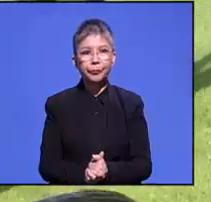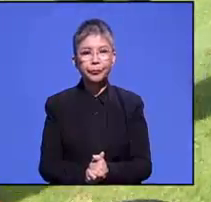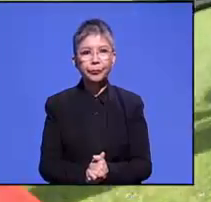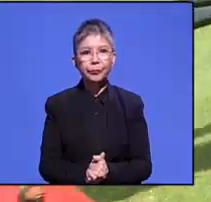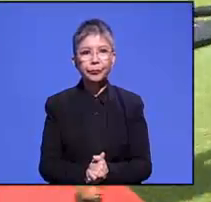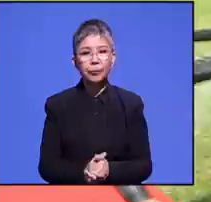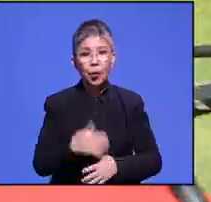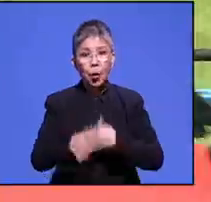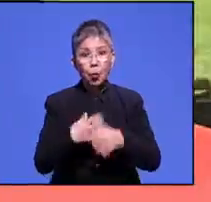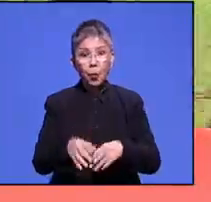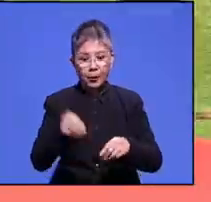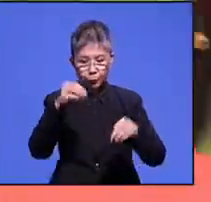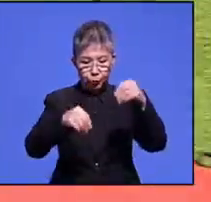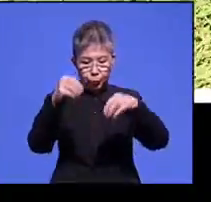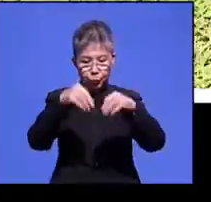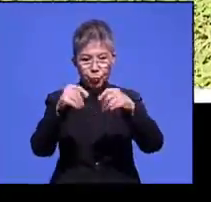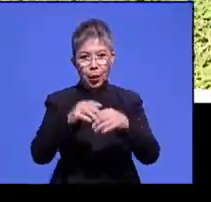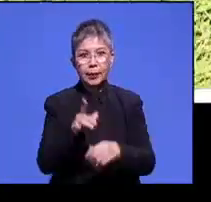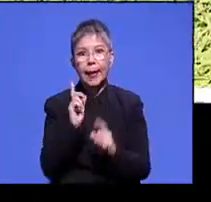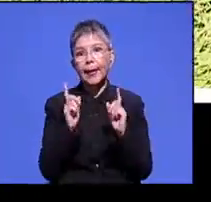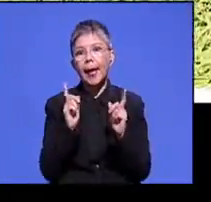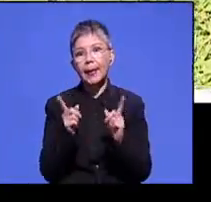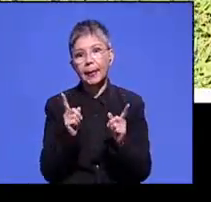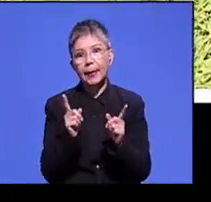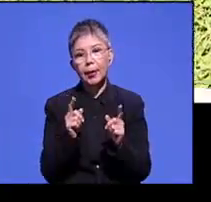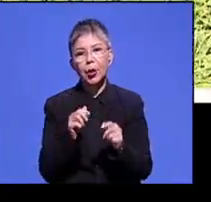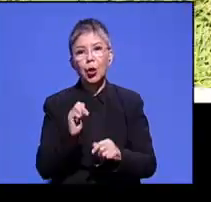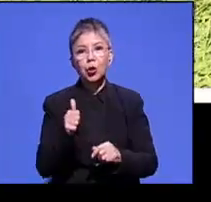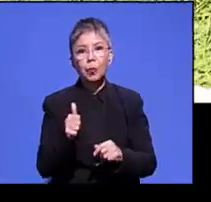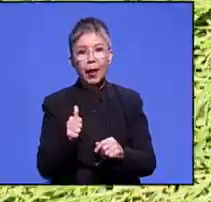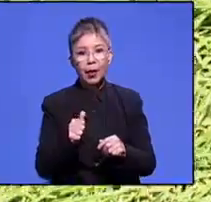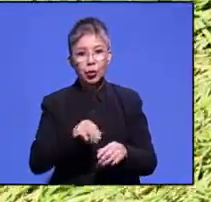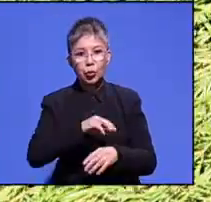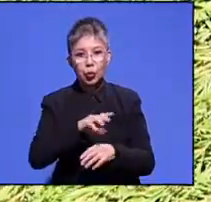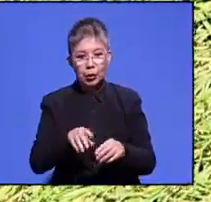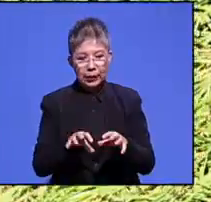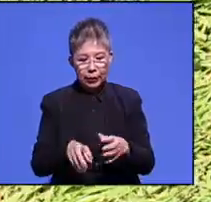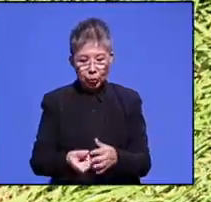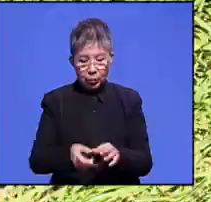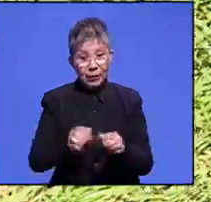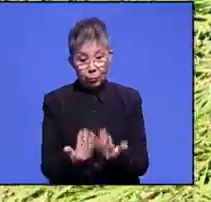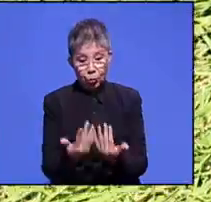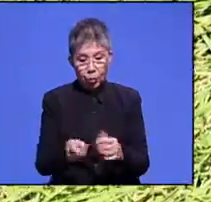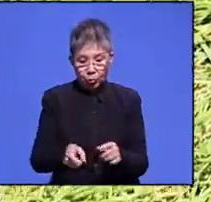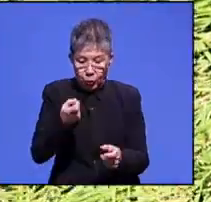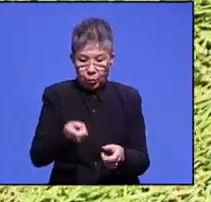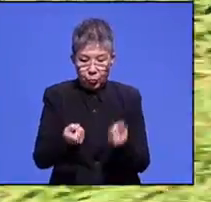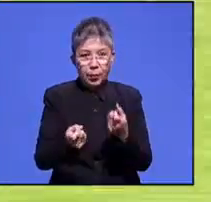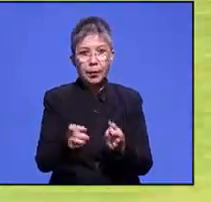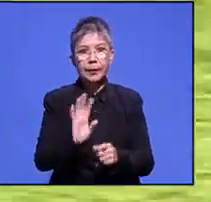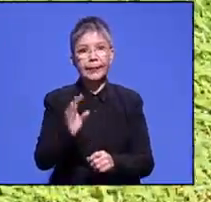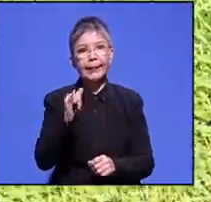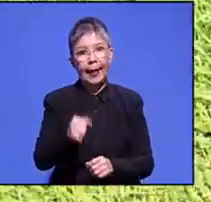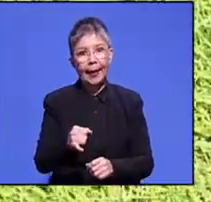proses pemupukan juga harus dilakukan hati-hati agar tidak ada bagian yang tercungkil cukilan ini meninggalkan visual